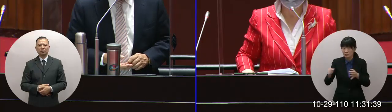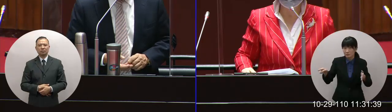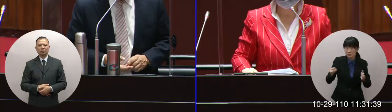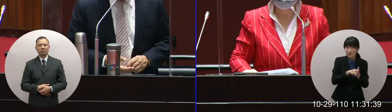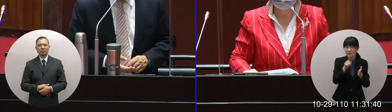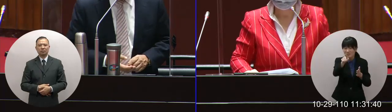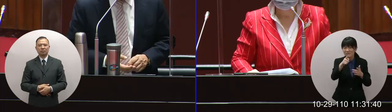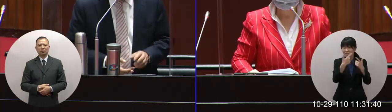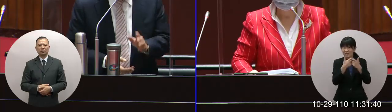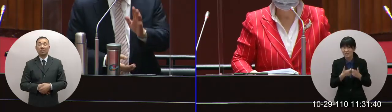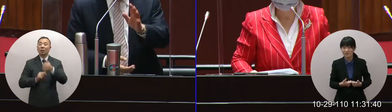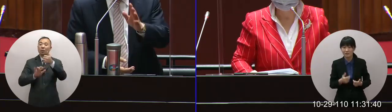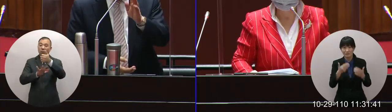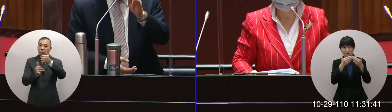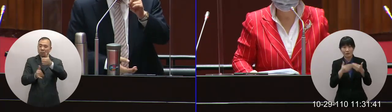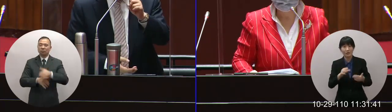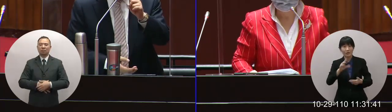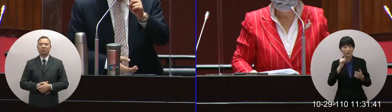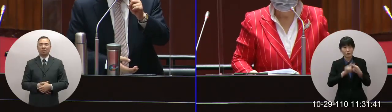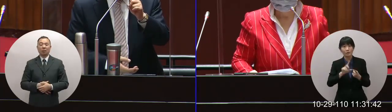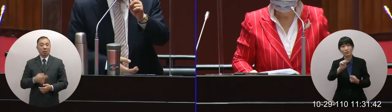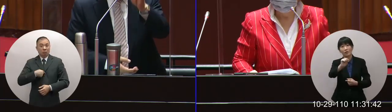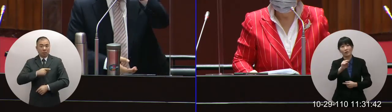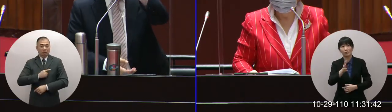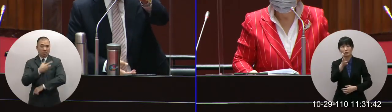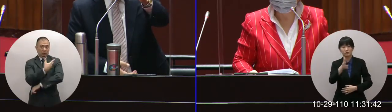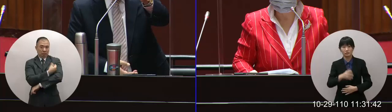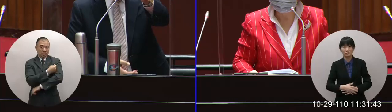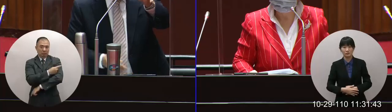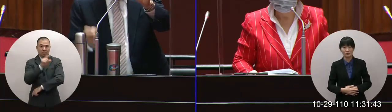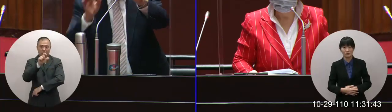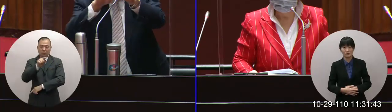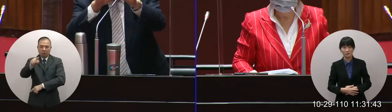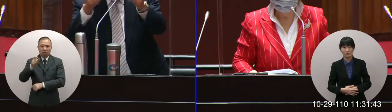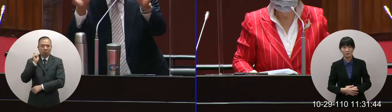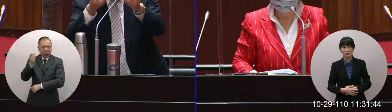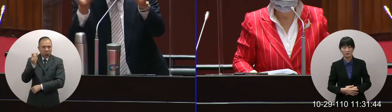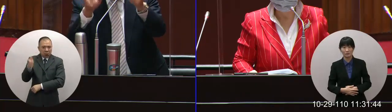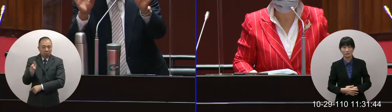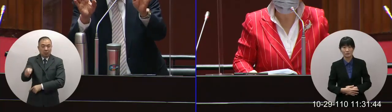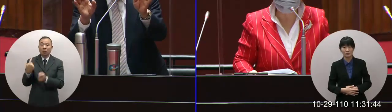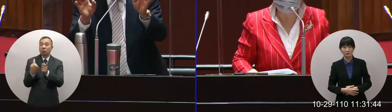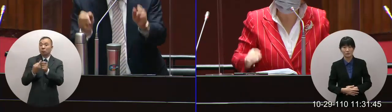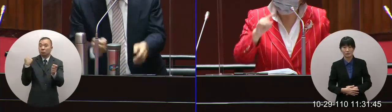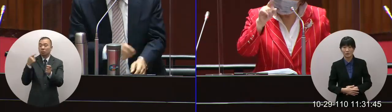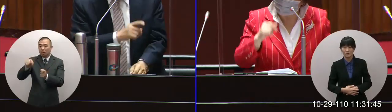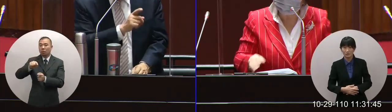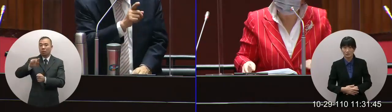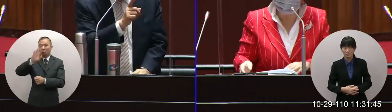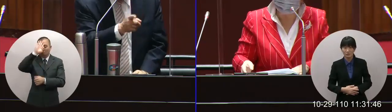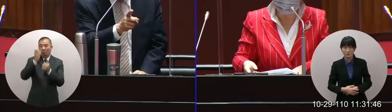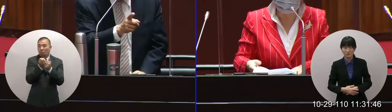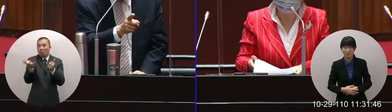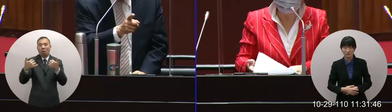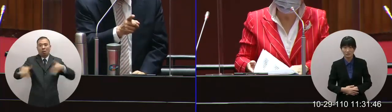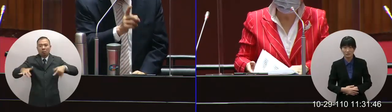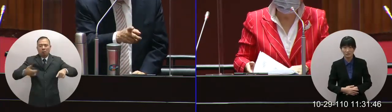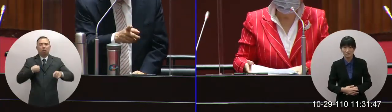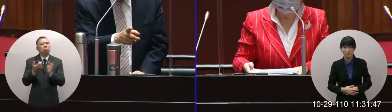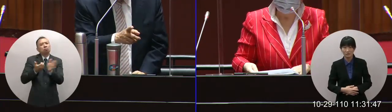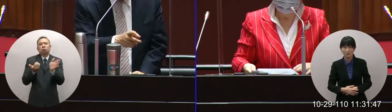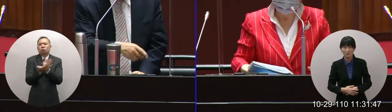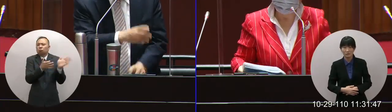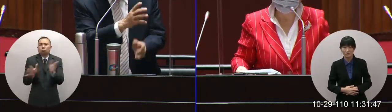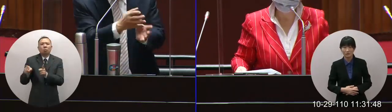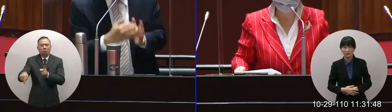吗？ 委员，我们在疫苗采购上去年没有疫情 获利啊， 我们就超前部署